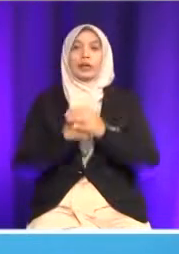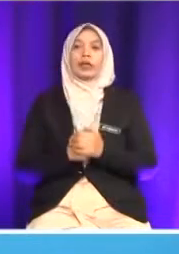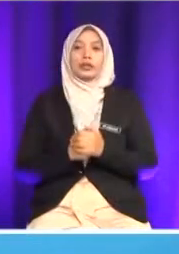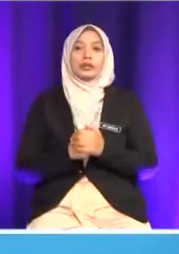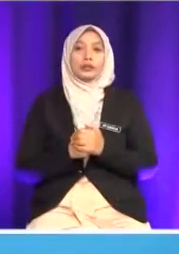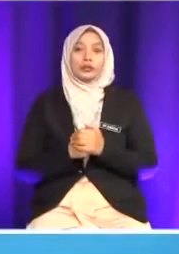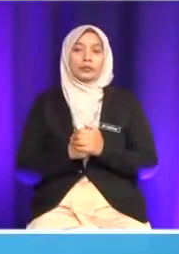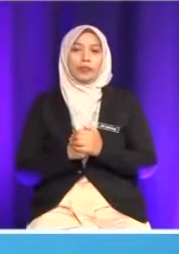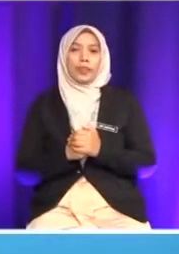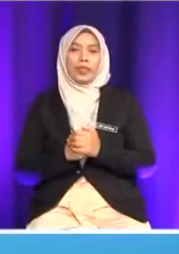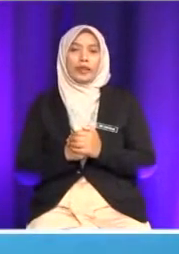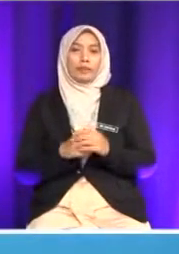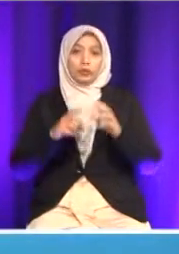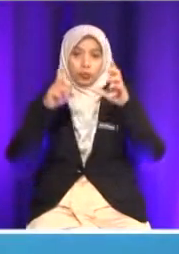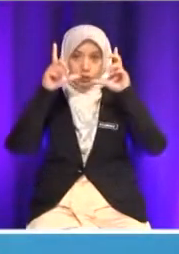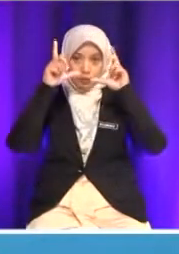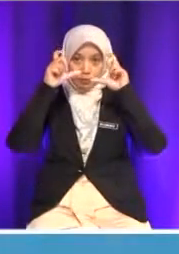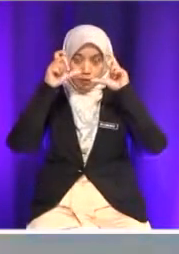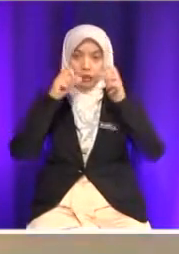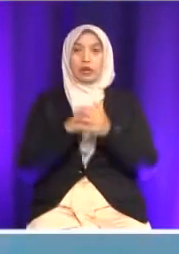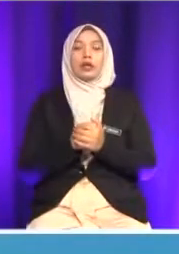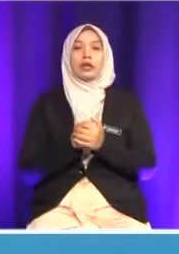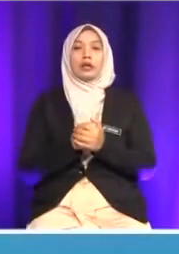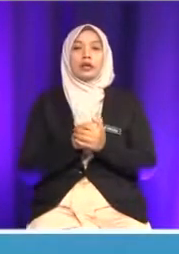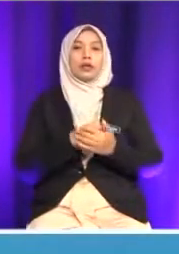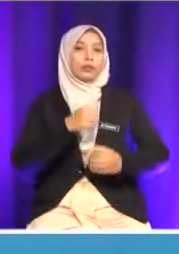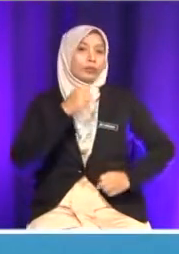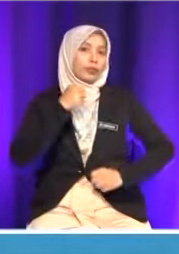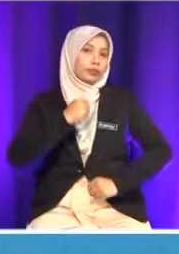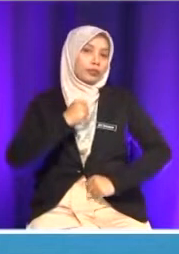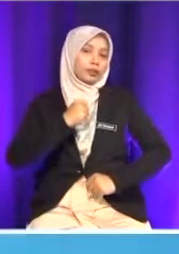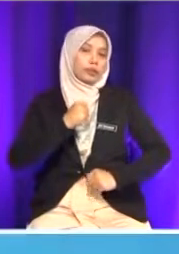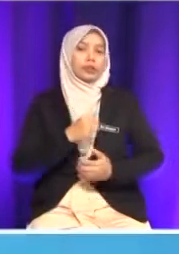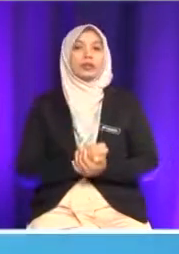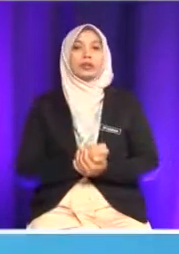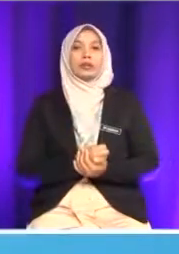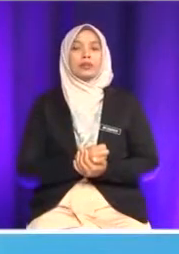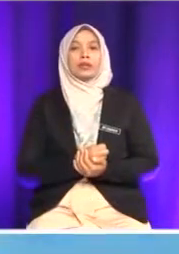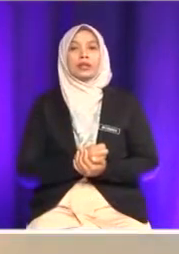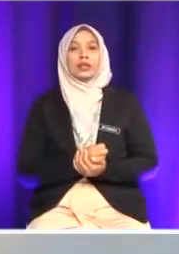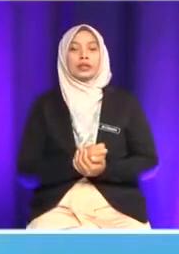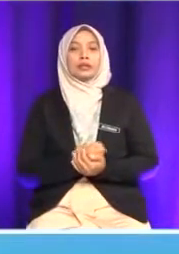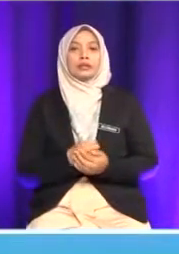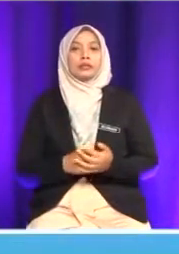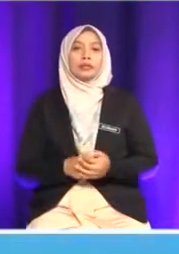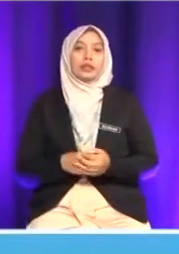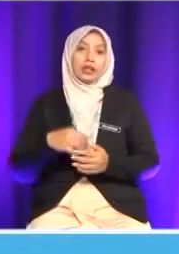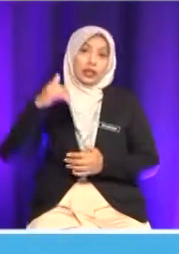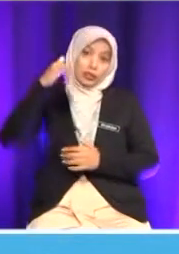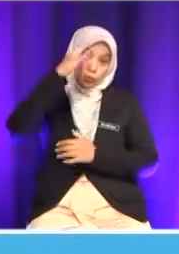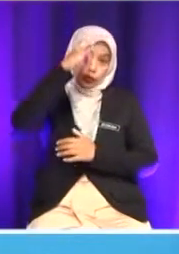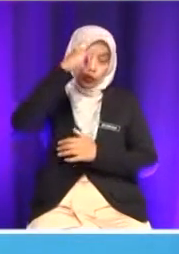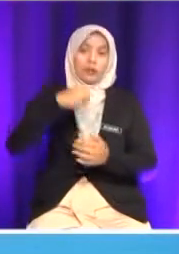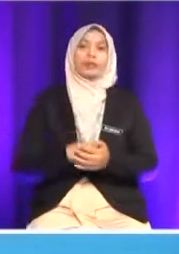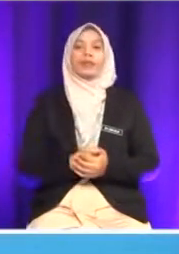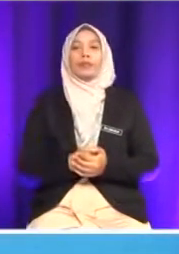nah dia juga seperti itu bang Bombe ee pengendali doang ee pelanggan Dan juga sukain itu adalah